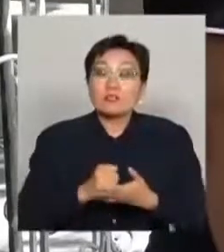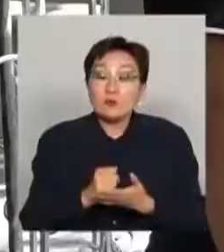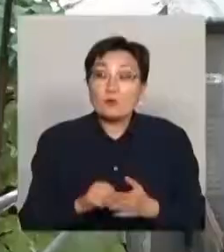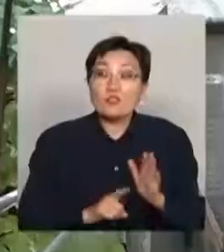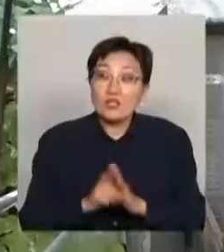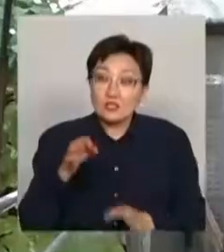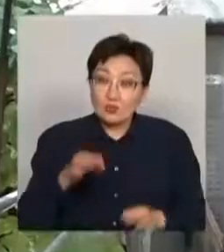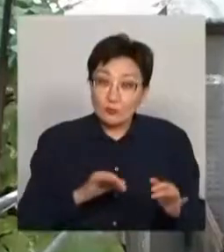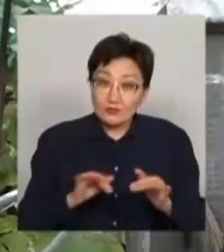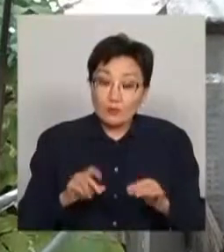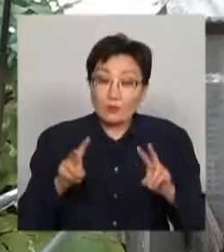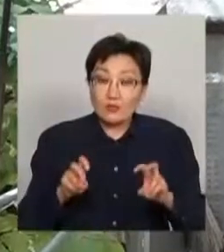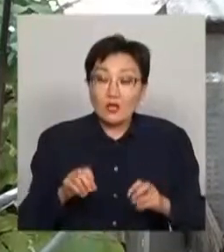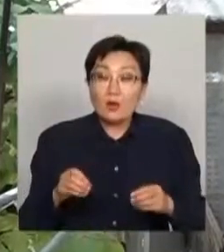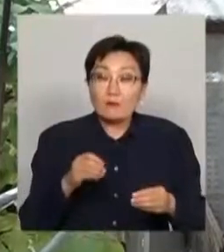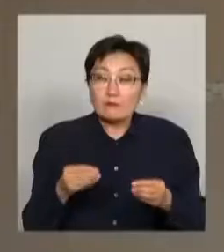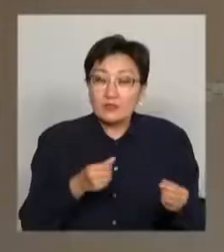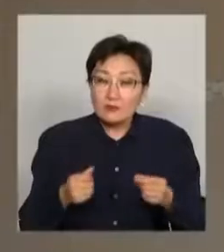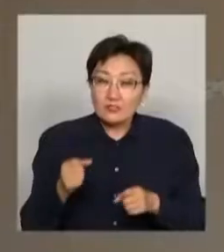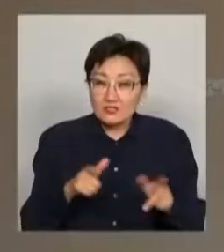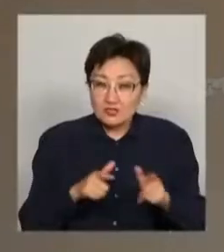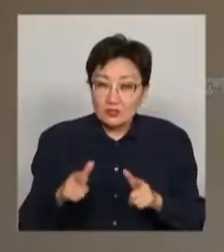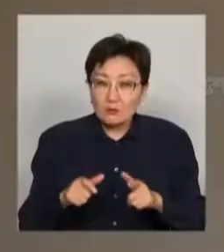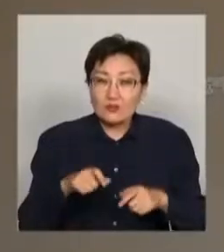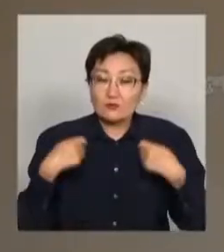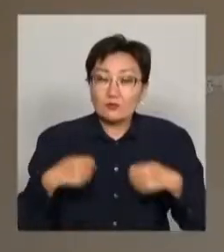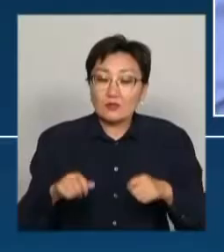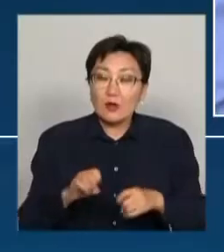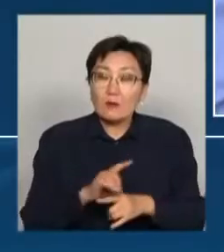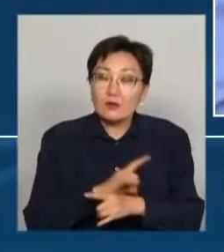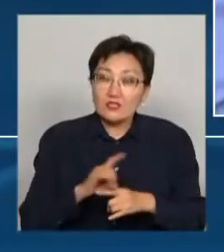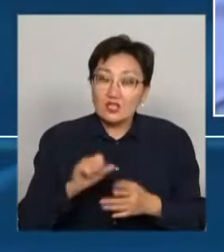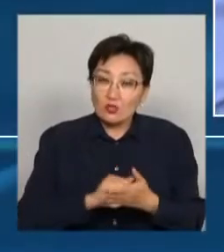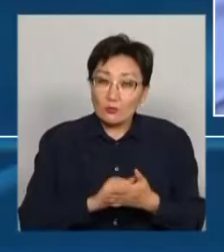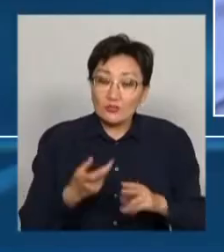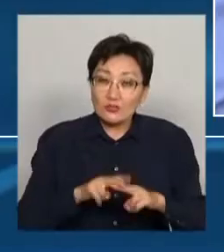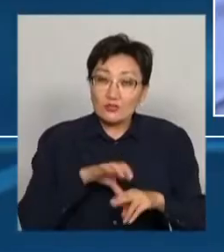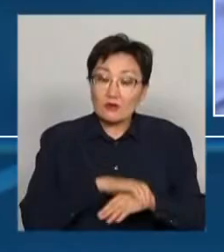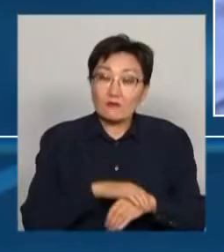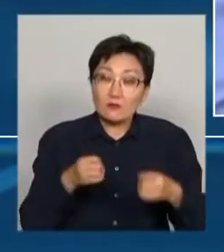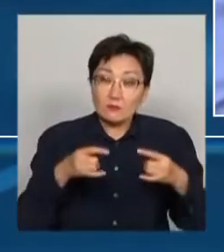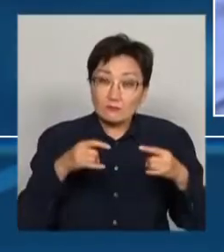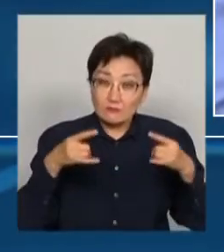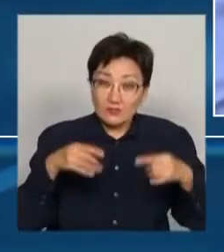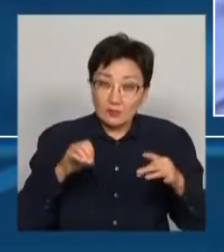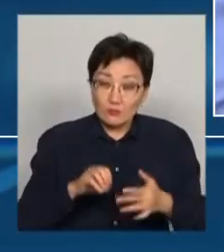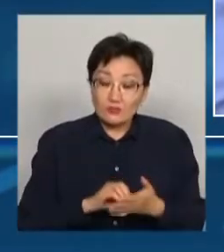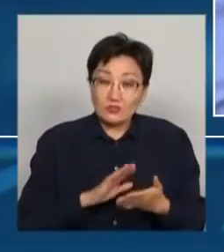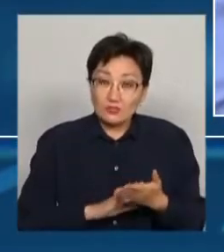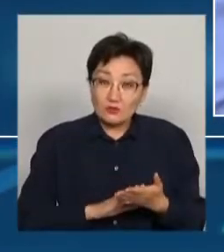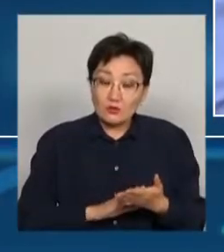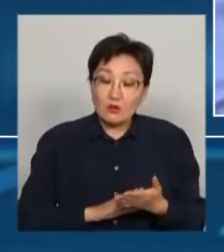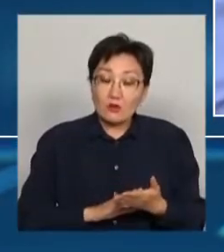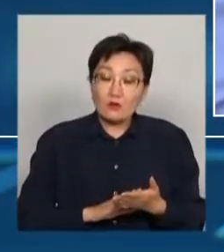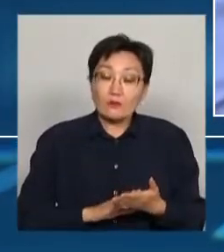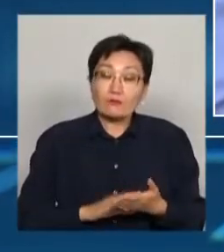завели уголовное дело по статье «Подделка, изготовление или сбыт поддельных документов». Данный факт зарегистрирован в